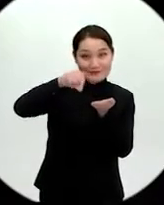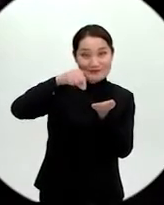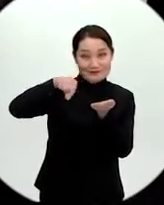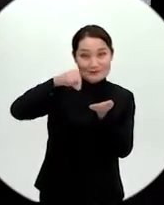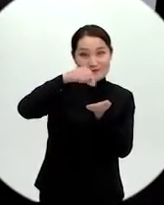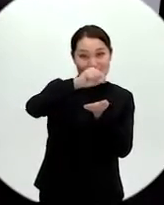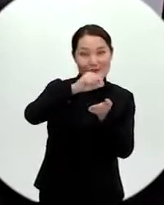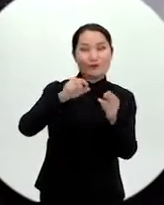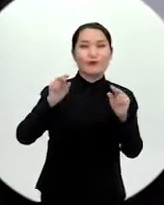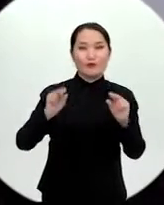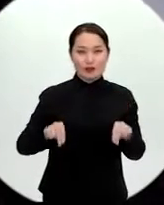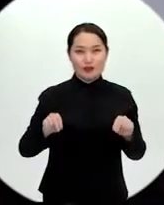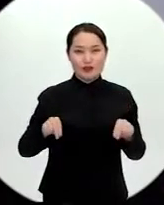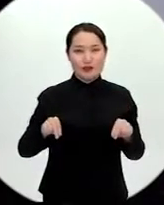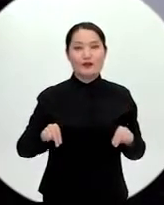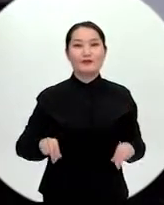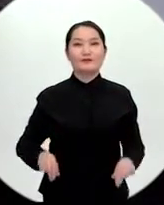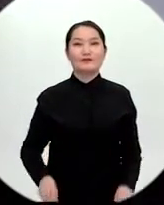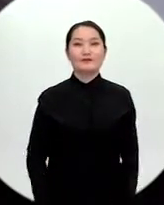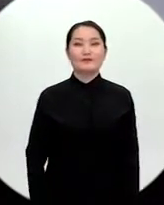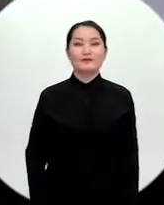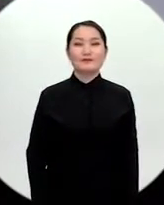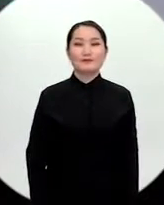за ийм тэмтрүүл энэ төрнийг хийгээд